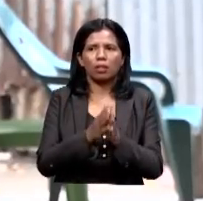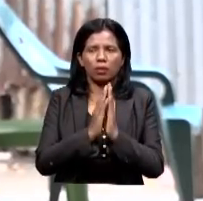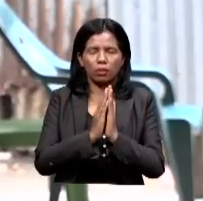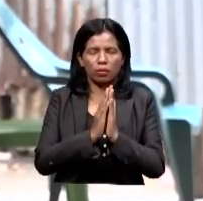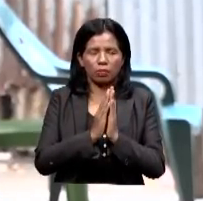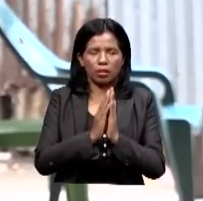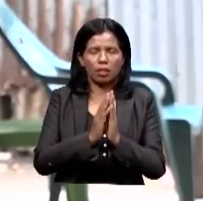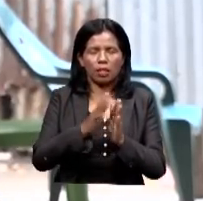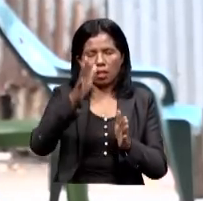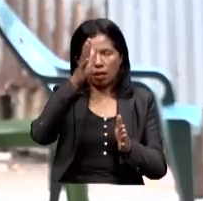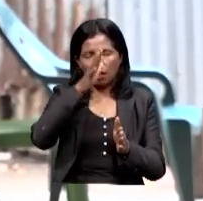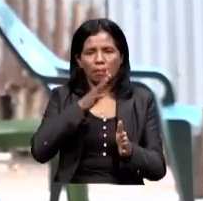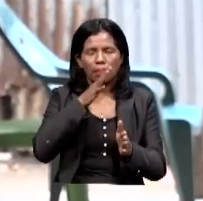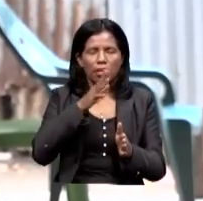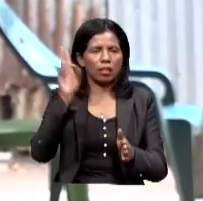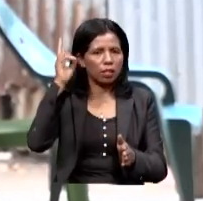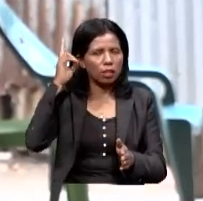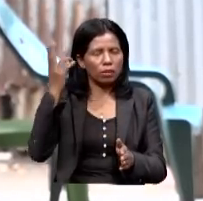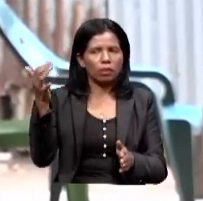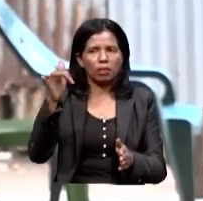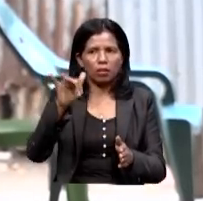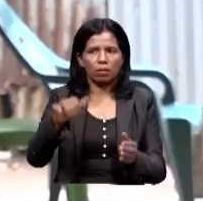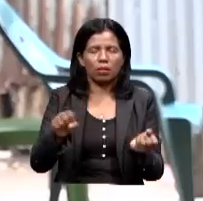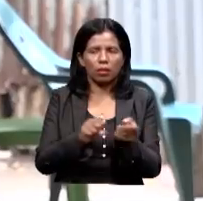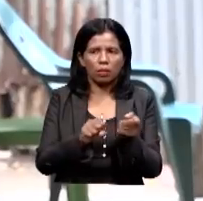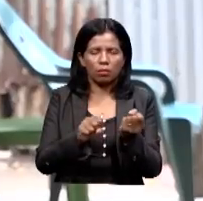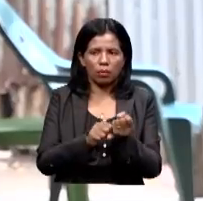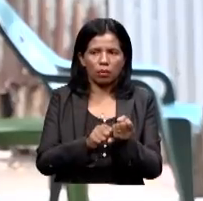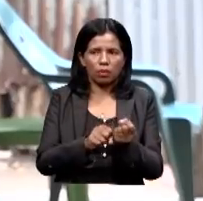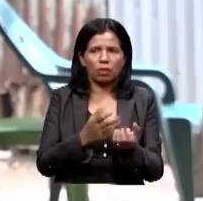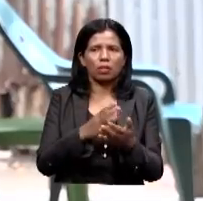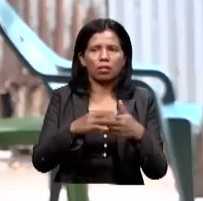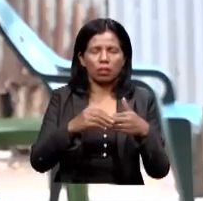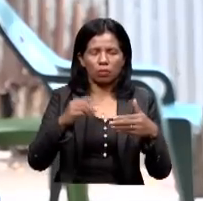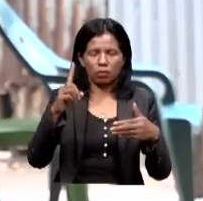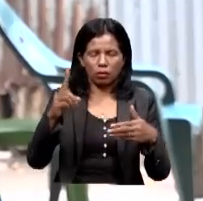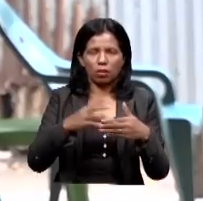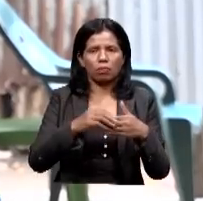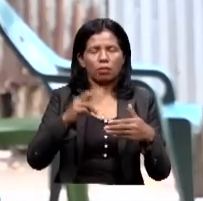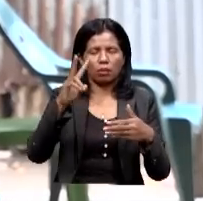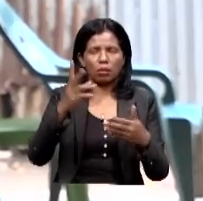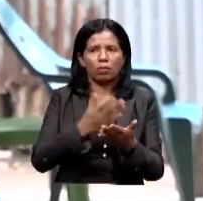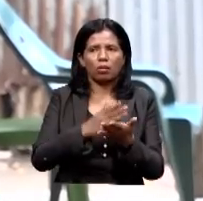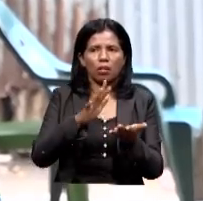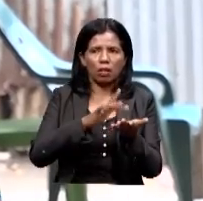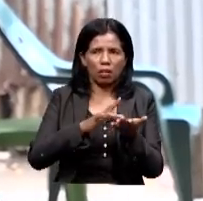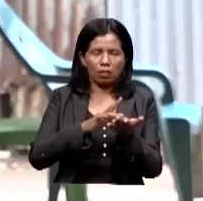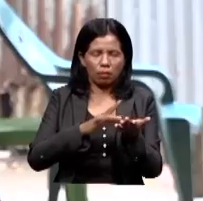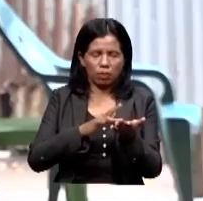kicira banyak tim sira mayume supporter di kan satrio lo jorola para atu bele hola di kan mur bele